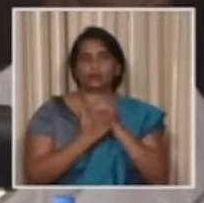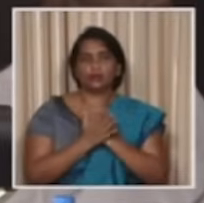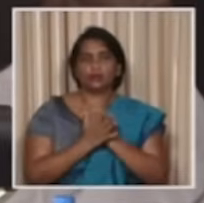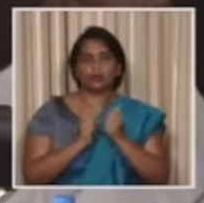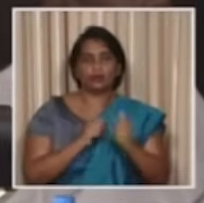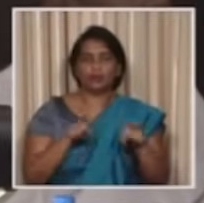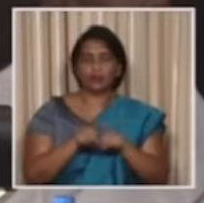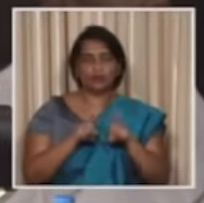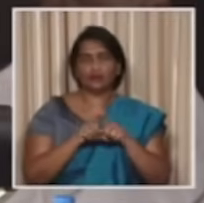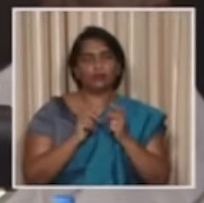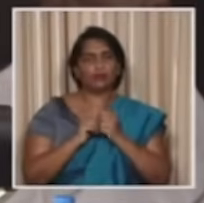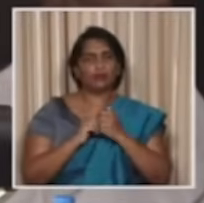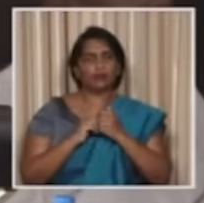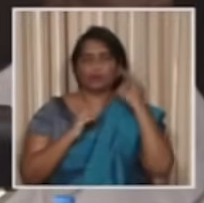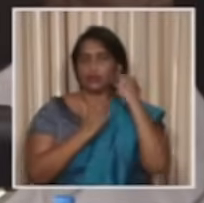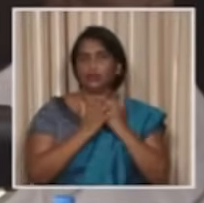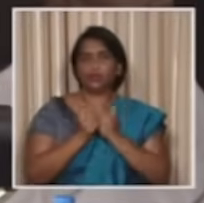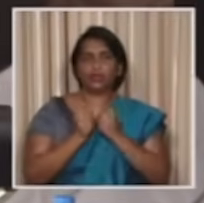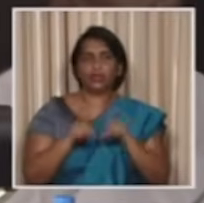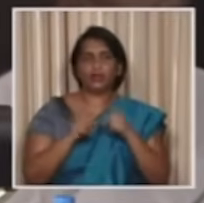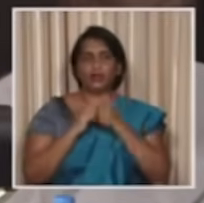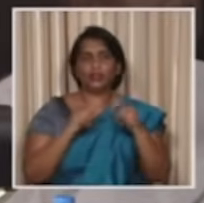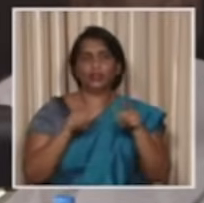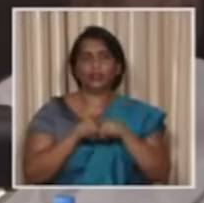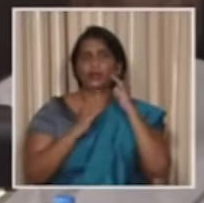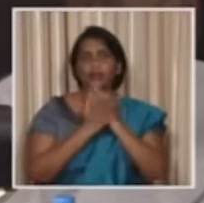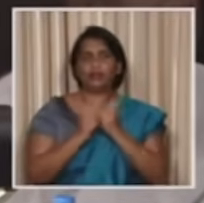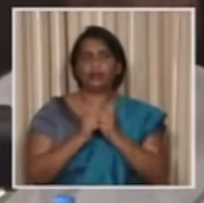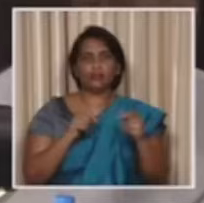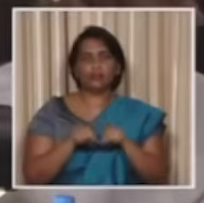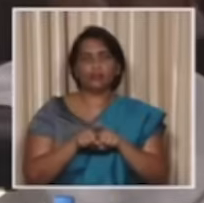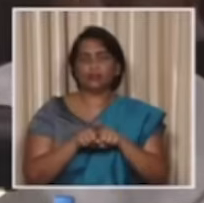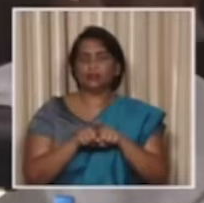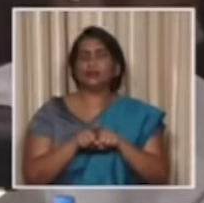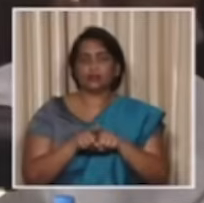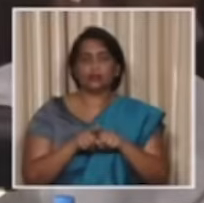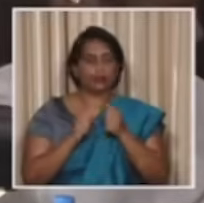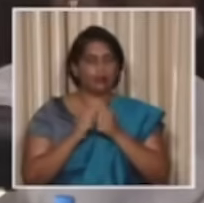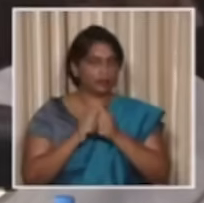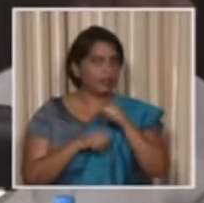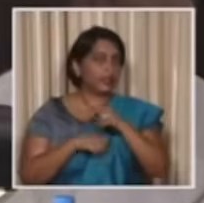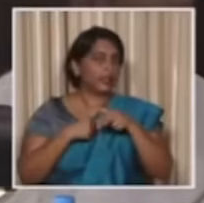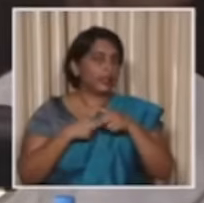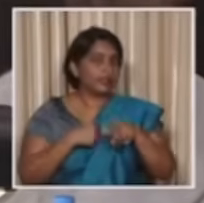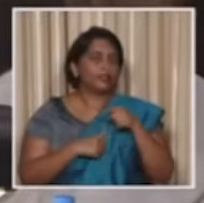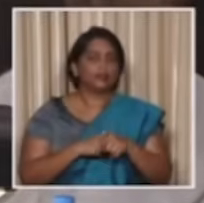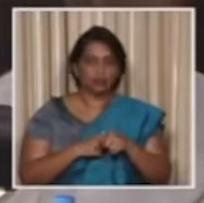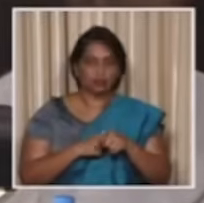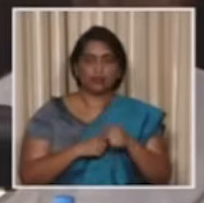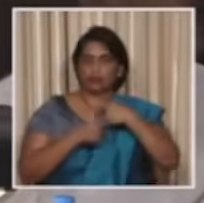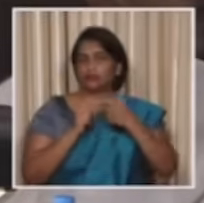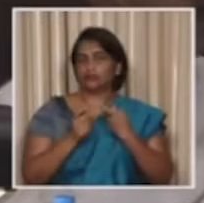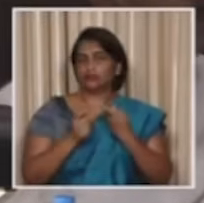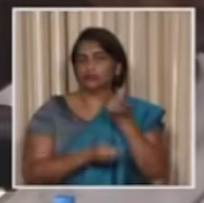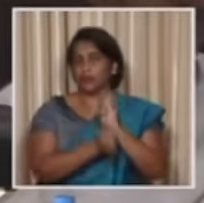ग्रोथ ऑफ ओनरशिप ऑफ द क्राइसिस बोन्स इन 2022 मैं के एकतु सी ये टे वाडा वैडी एकर हेतु रीपर्चेस